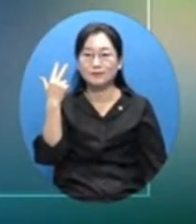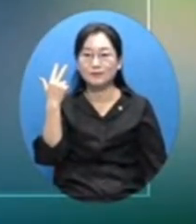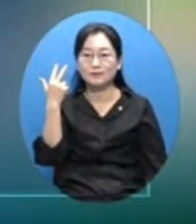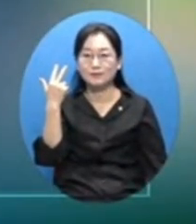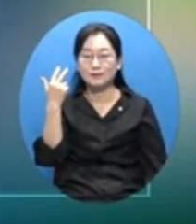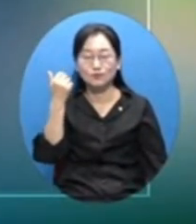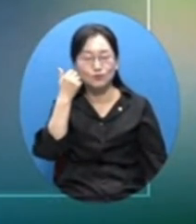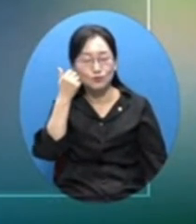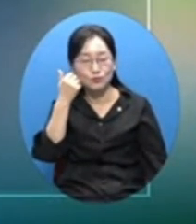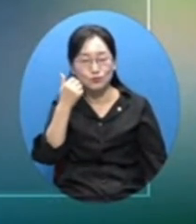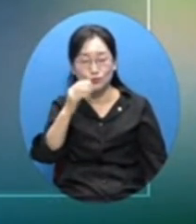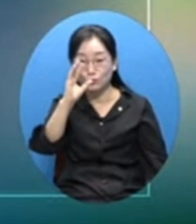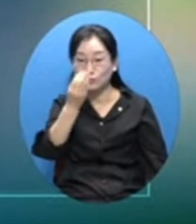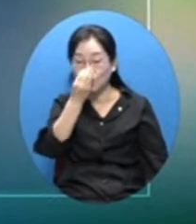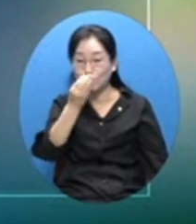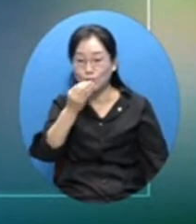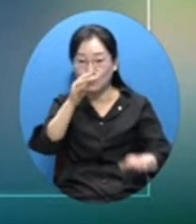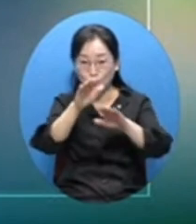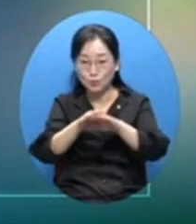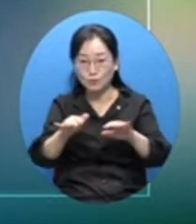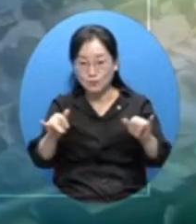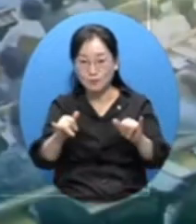성도님 집 한 분을 신방을 갔는데